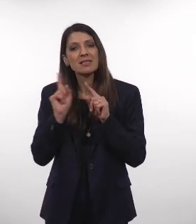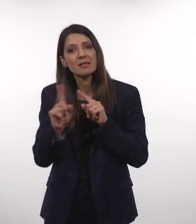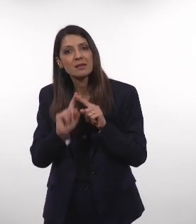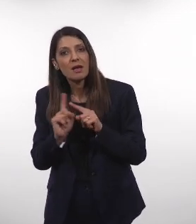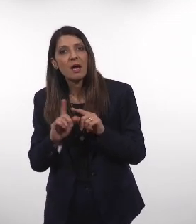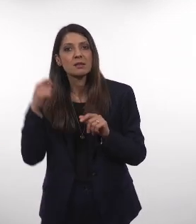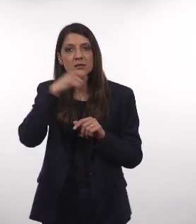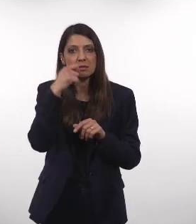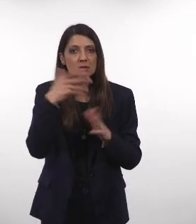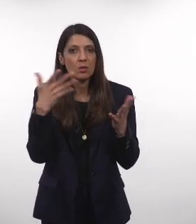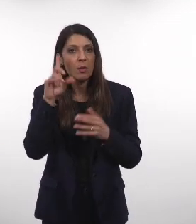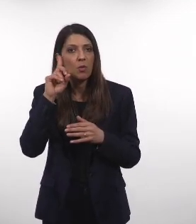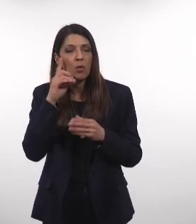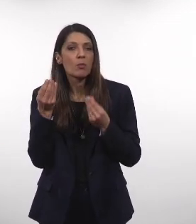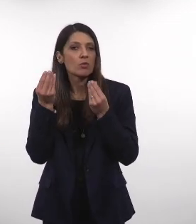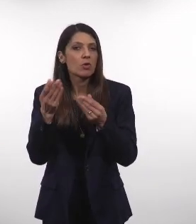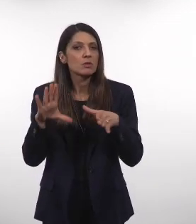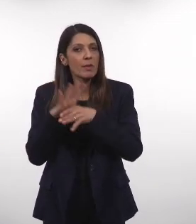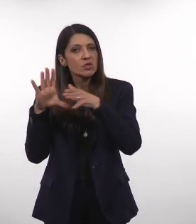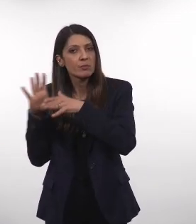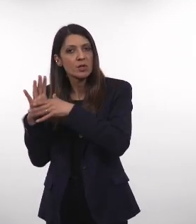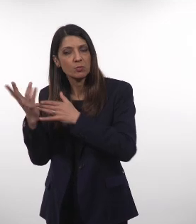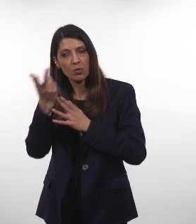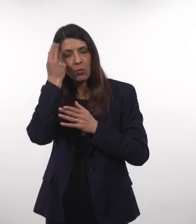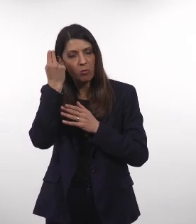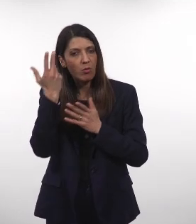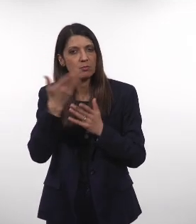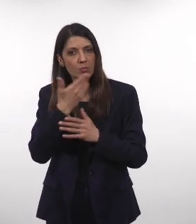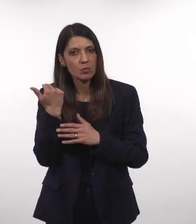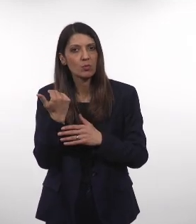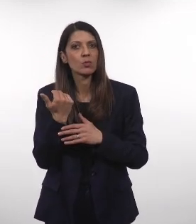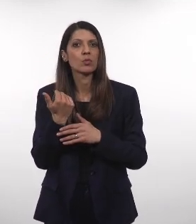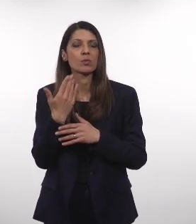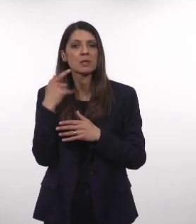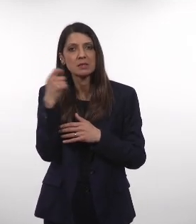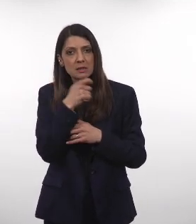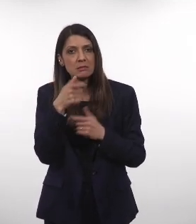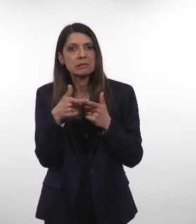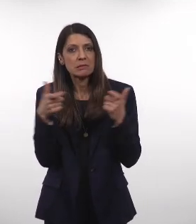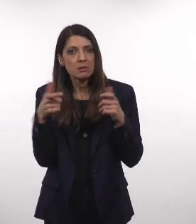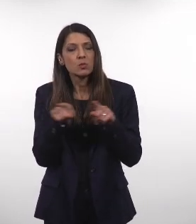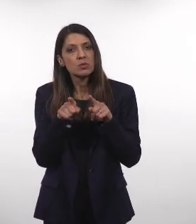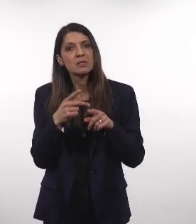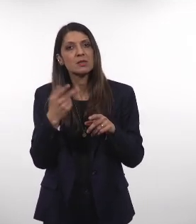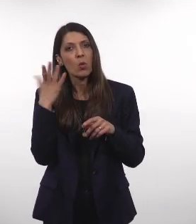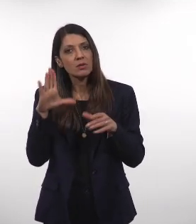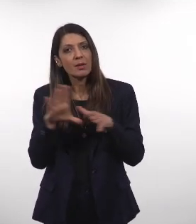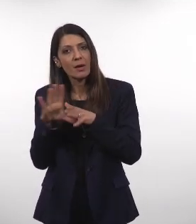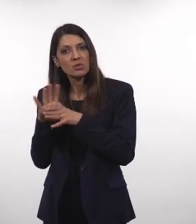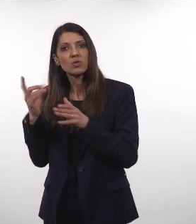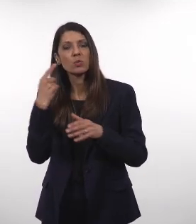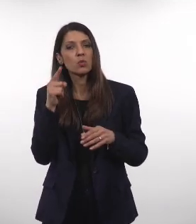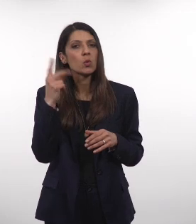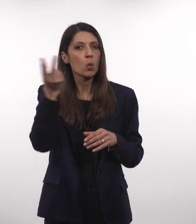brossage des dents, qui va donner des petits visuels pour justement noter quand on a fait le brossage des dents, et puis il y a également des visuels pour comprendre et